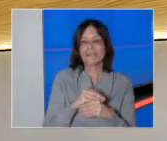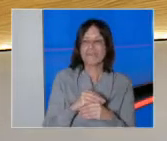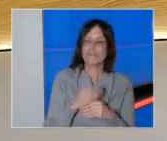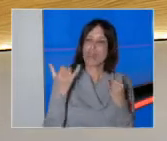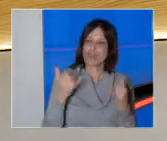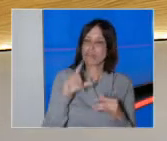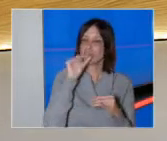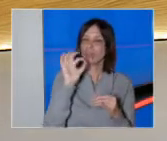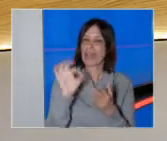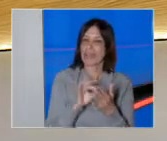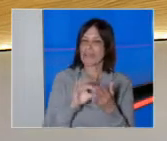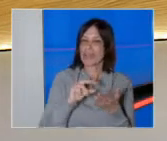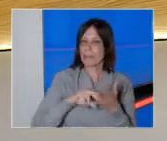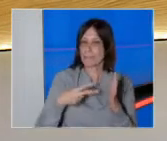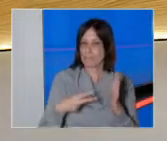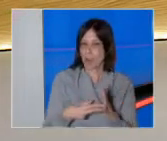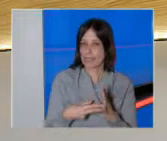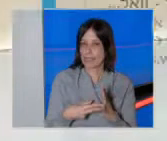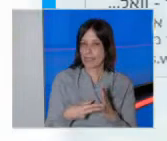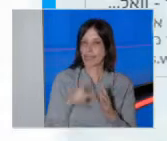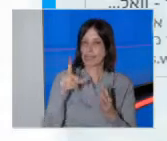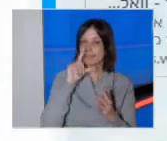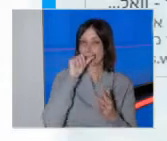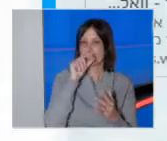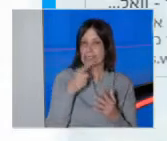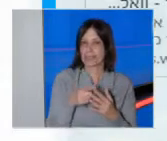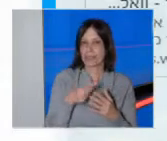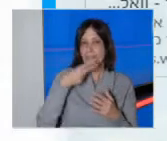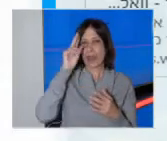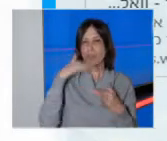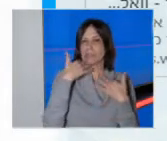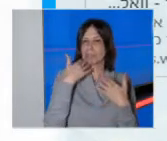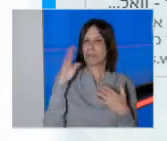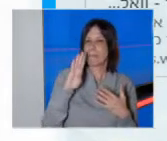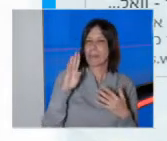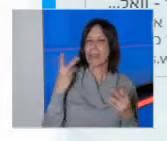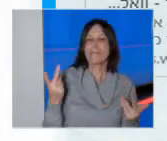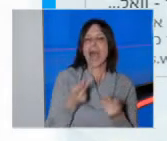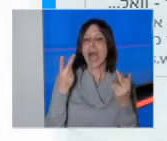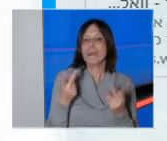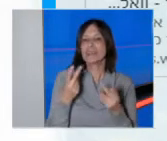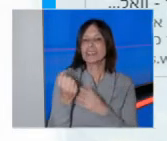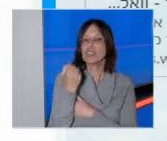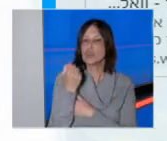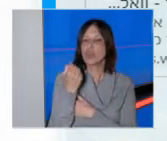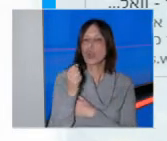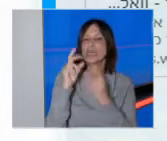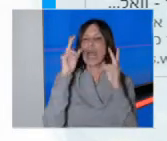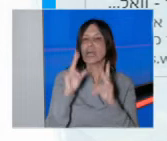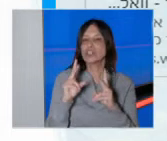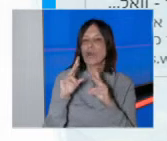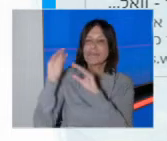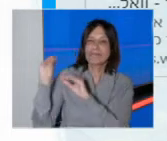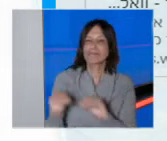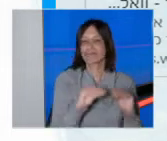של הכתבת הפוליטית, טל שלו של וואלה ניוז, והיא מצייצת כך. בליכוד מספרים שנתניהו מחפש חיזוק שיבלום את הסחף לטובת צער